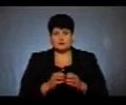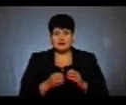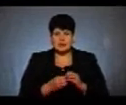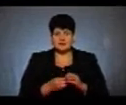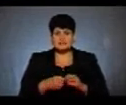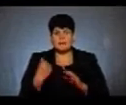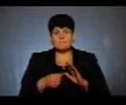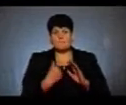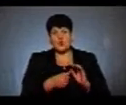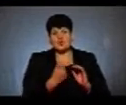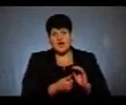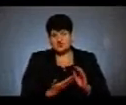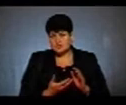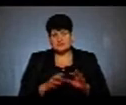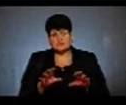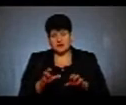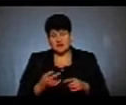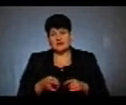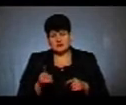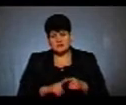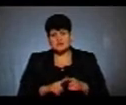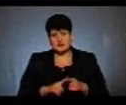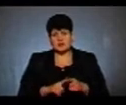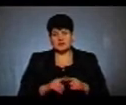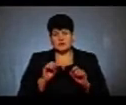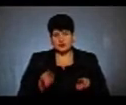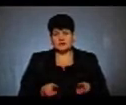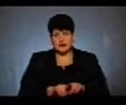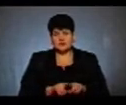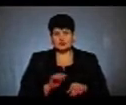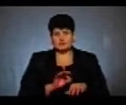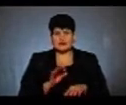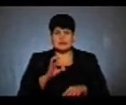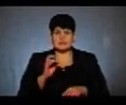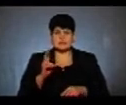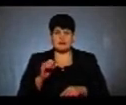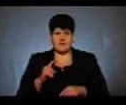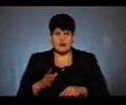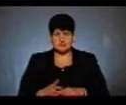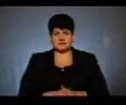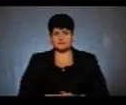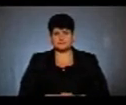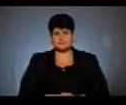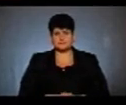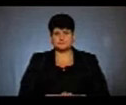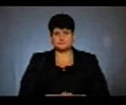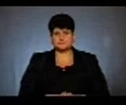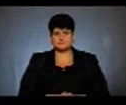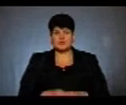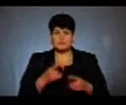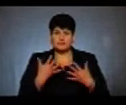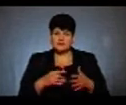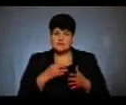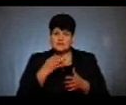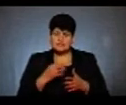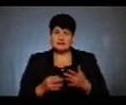бродяча тварина – це є потенційно сказ. Так що тут треба уникати всяким чином контакту з цим такими тваринами. Ви вже зазначили про